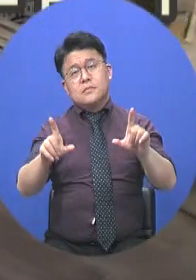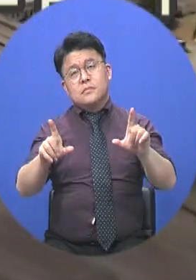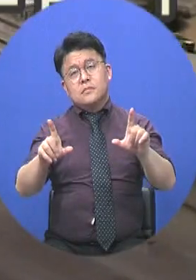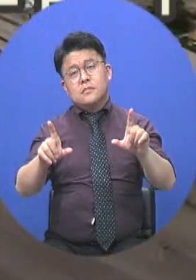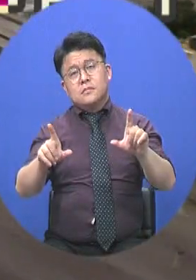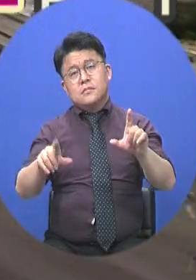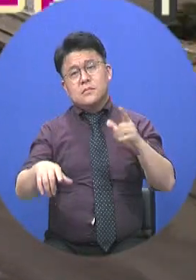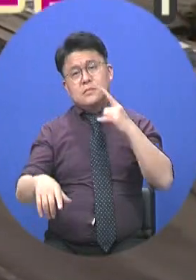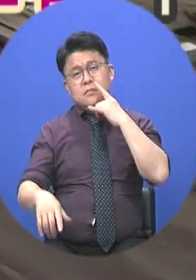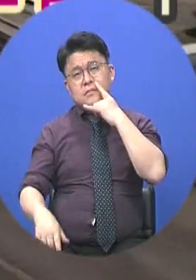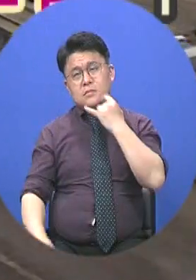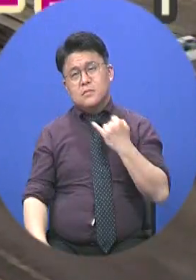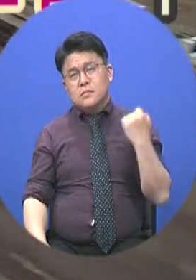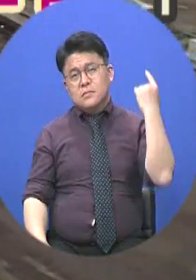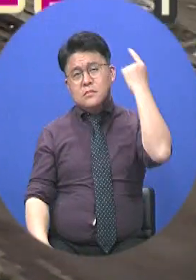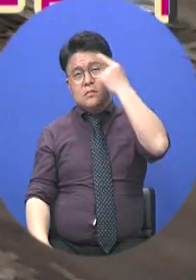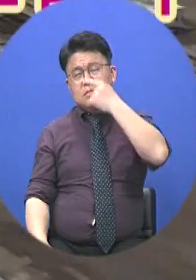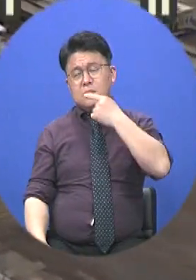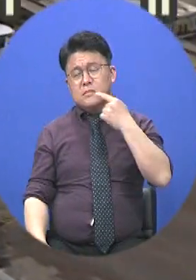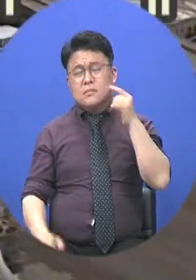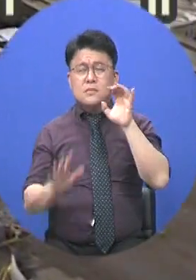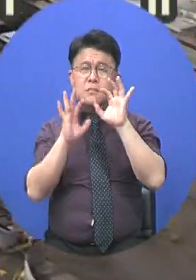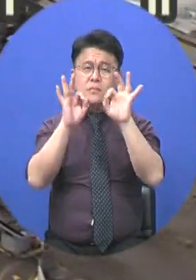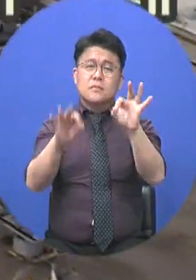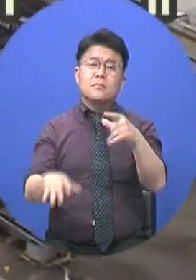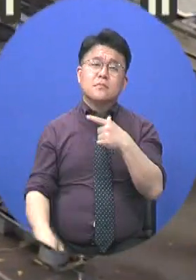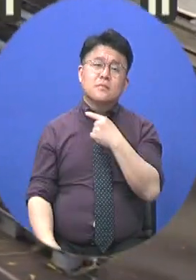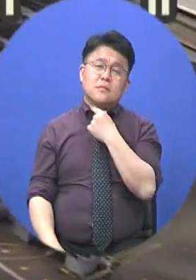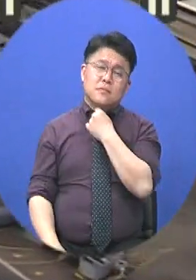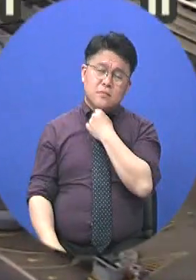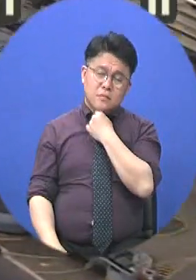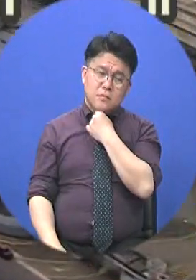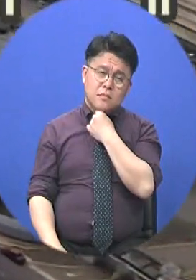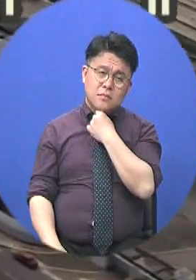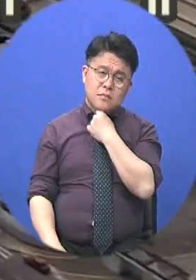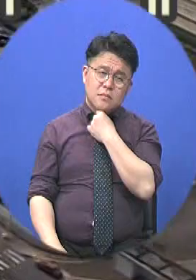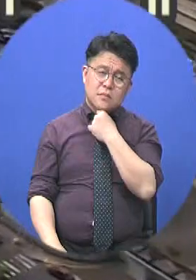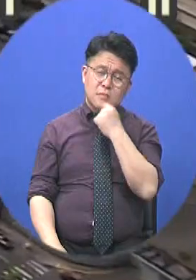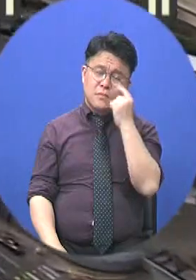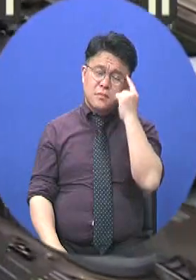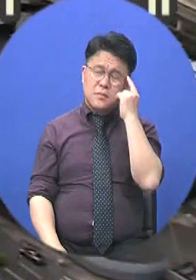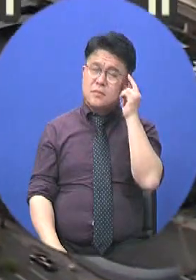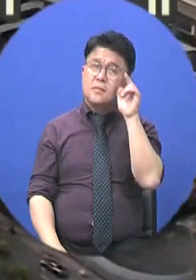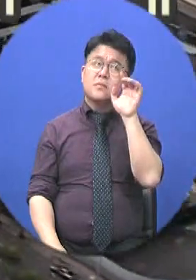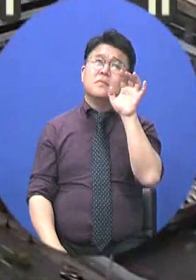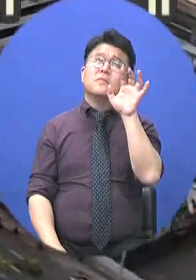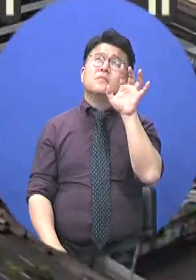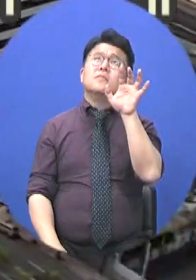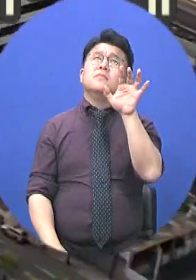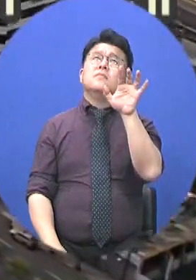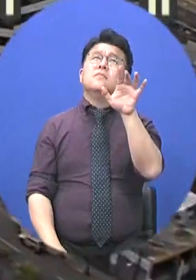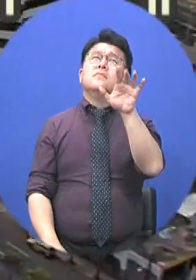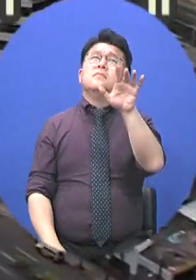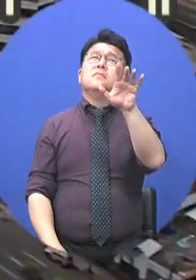어머님의 그 모습이